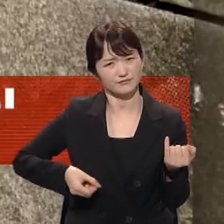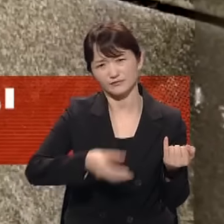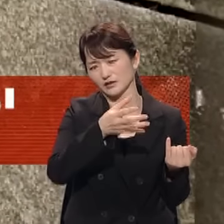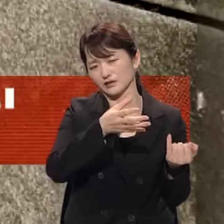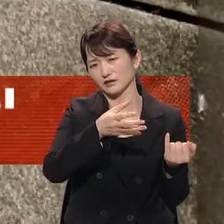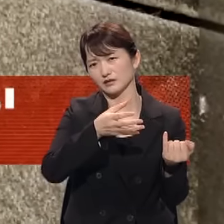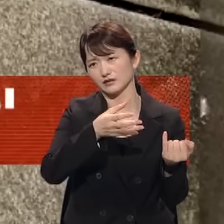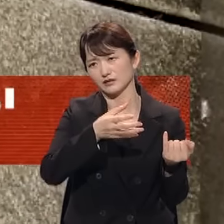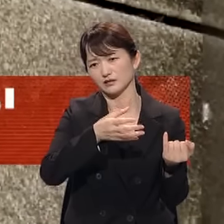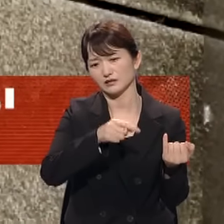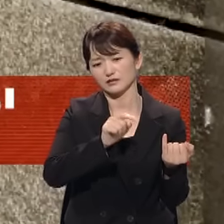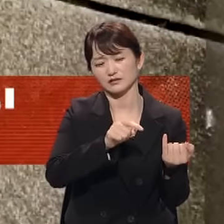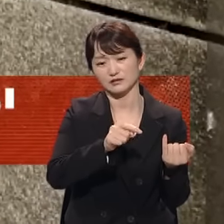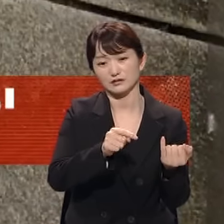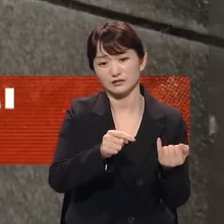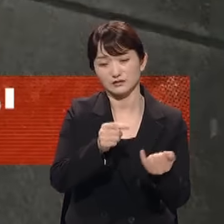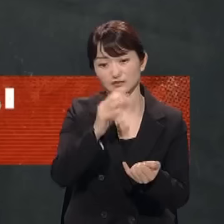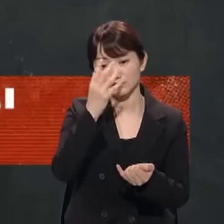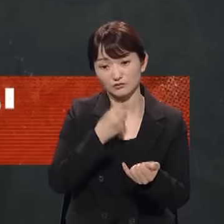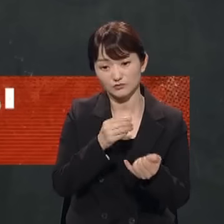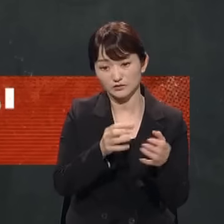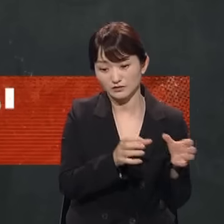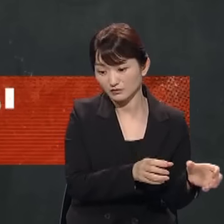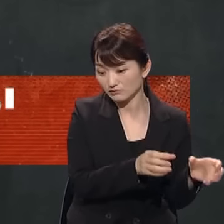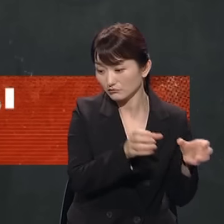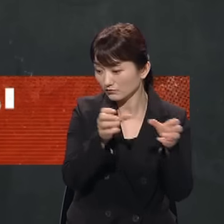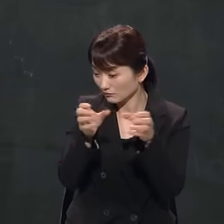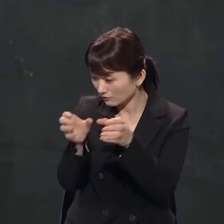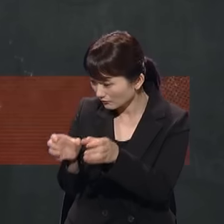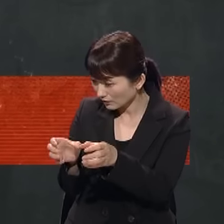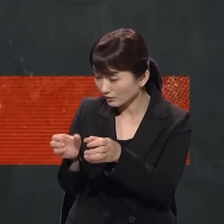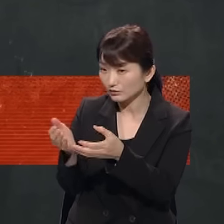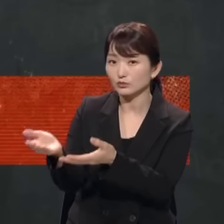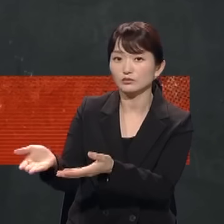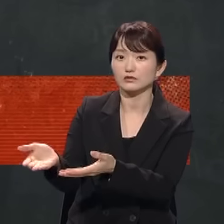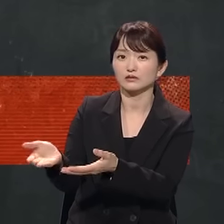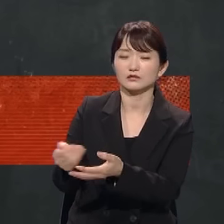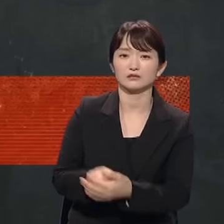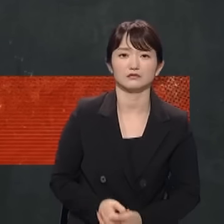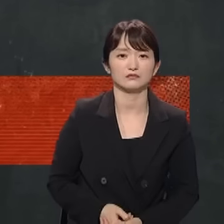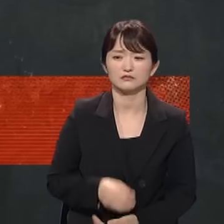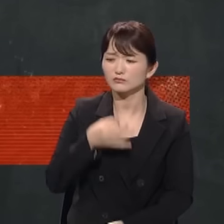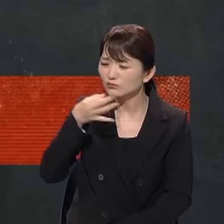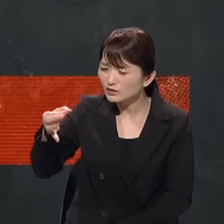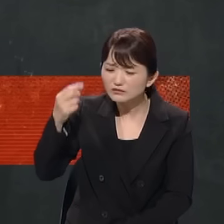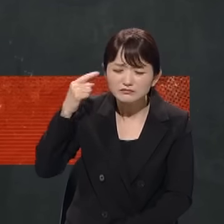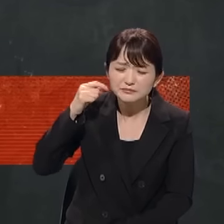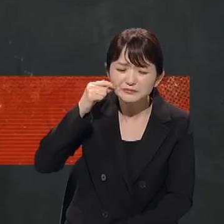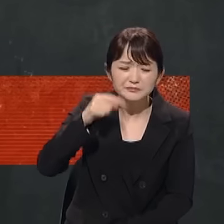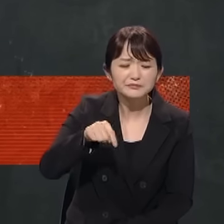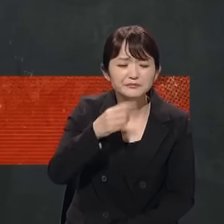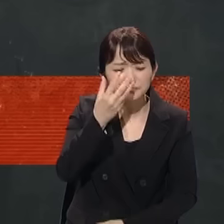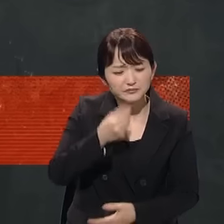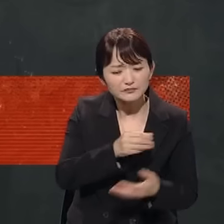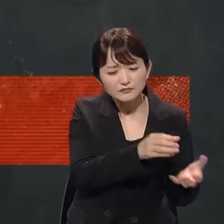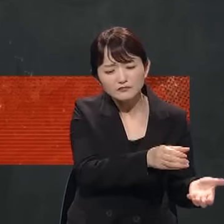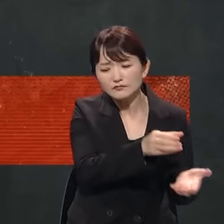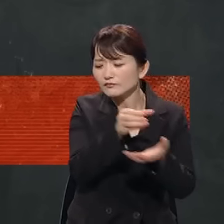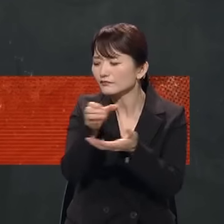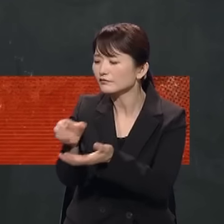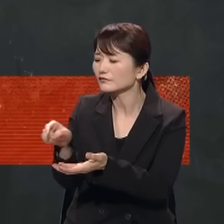음료를 들고 갑니다. 네가 직접 우리 있는 쪽으로 왔어야지 이 얘기예요? 이 얘기죠. 네. 그러니까 불렀는데도 못 들으면 음료를 들고 와가지고